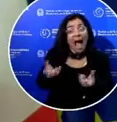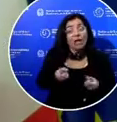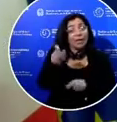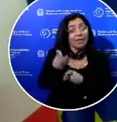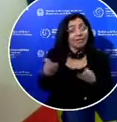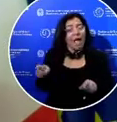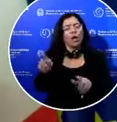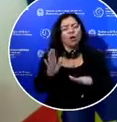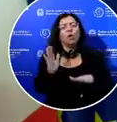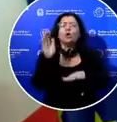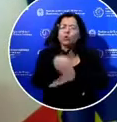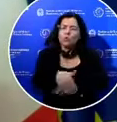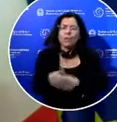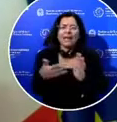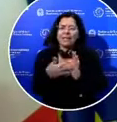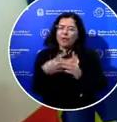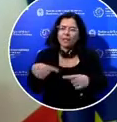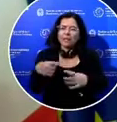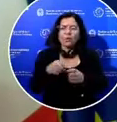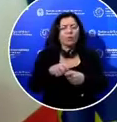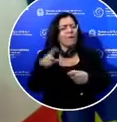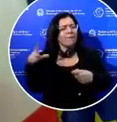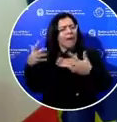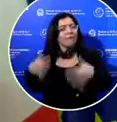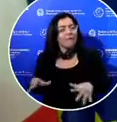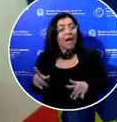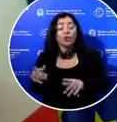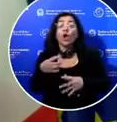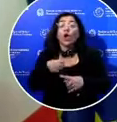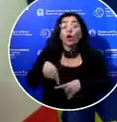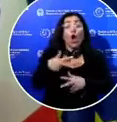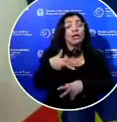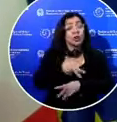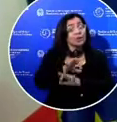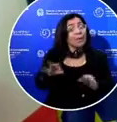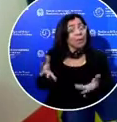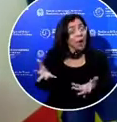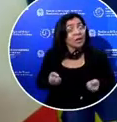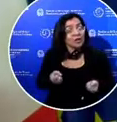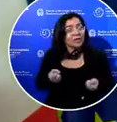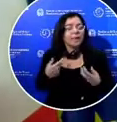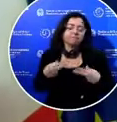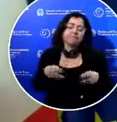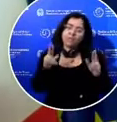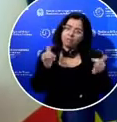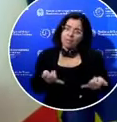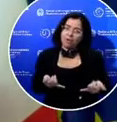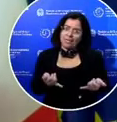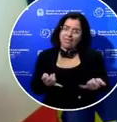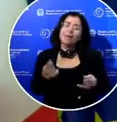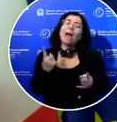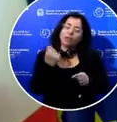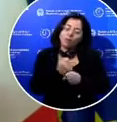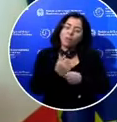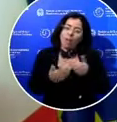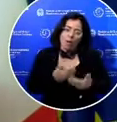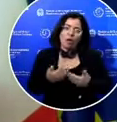momento difficile della loro dipendenza? Io mi auguro di sì, temo però che forse dobbiamo lavorarci ancora un po'.